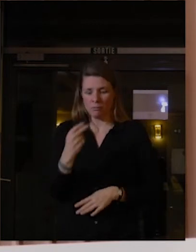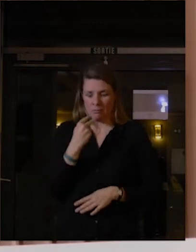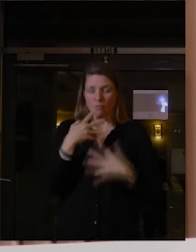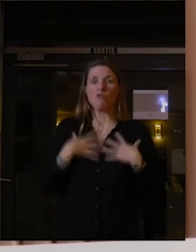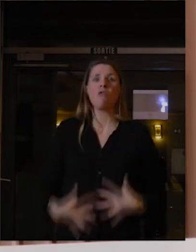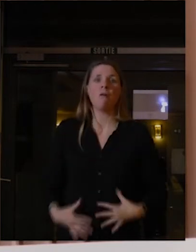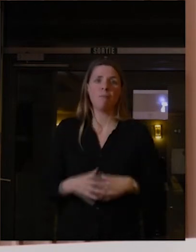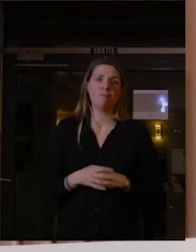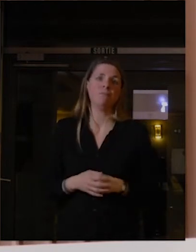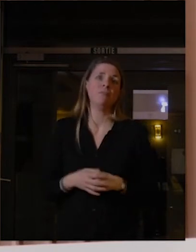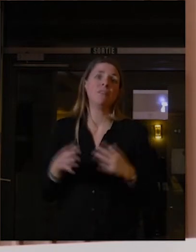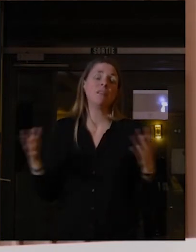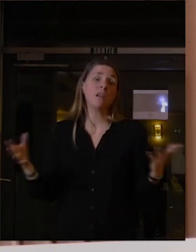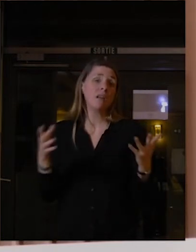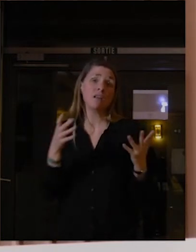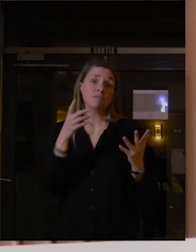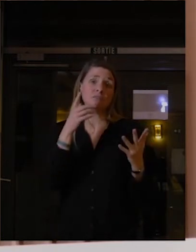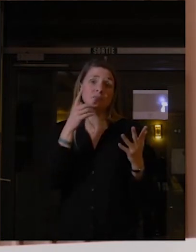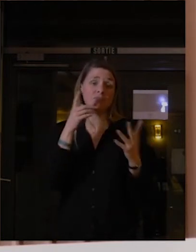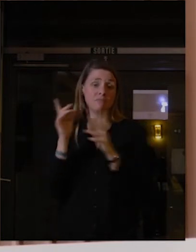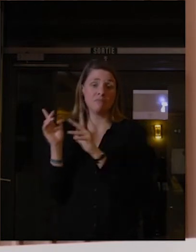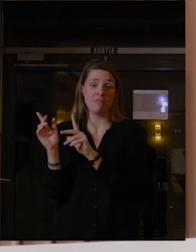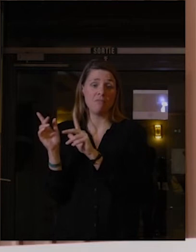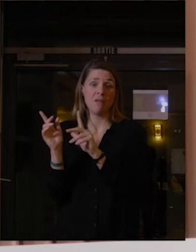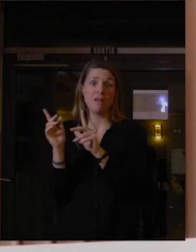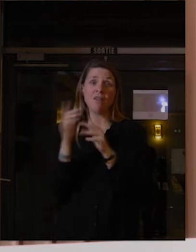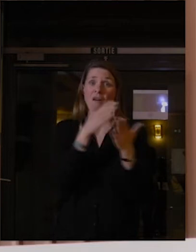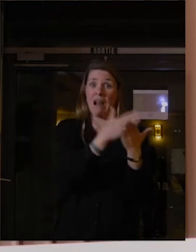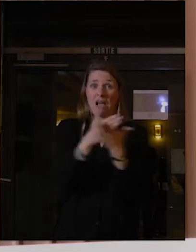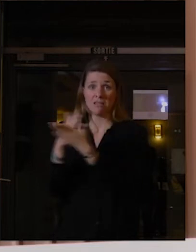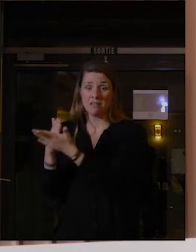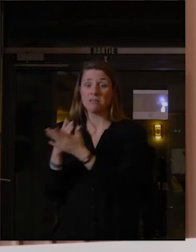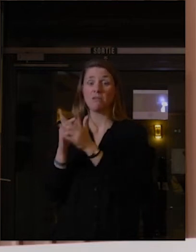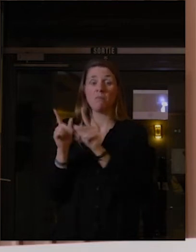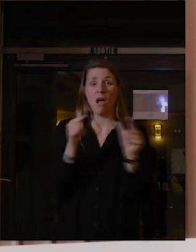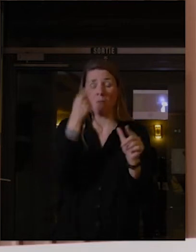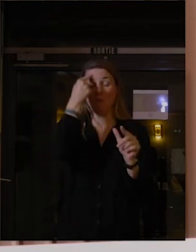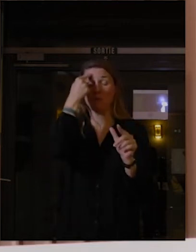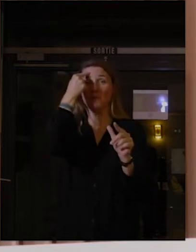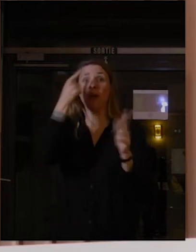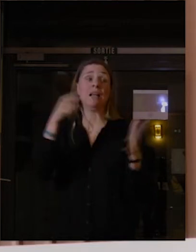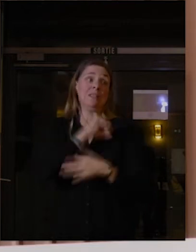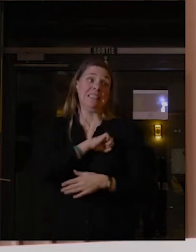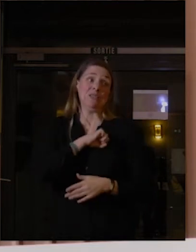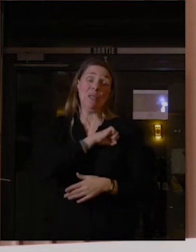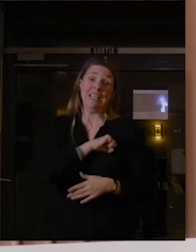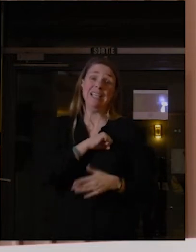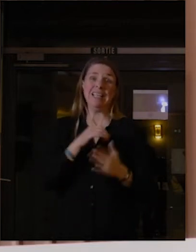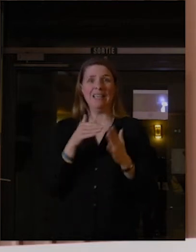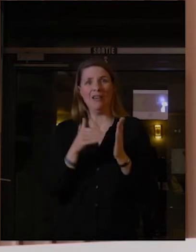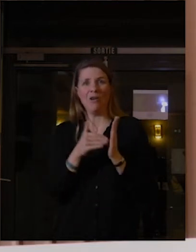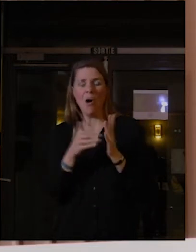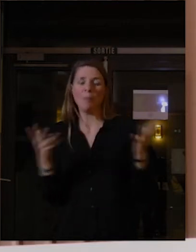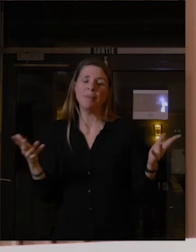c'est très très présent dans toutes les classes et je suis désolée encore d'en parler de ça,